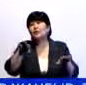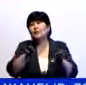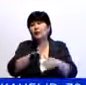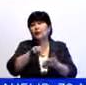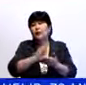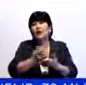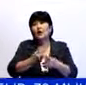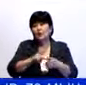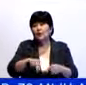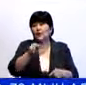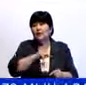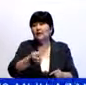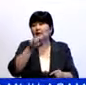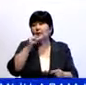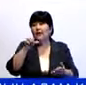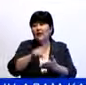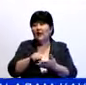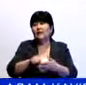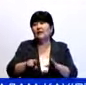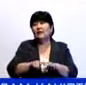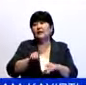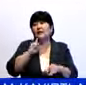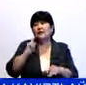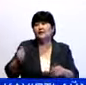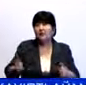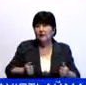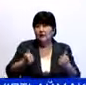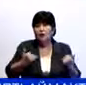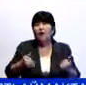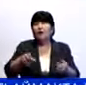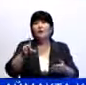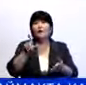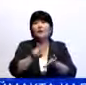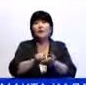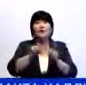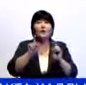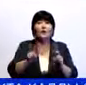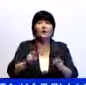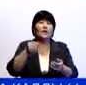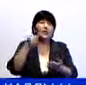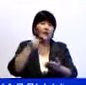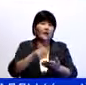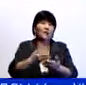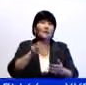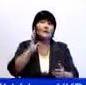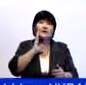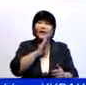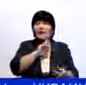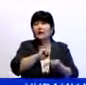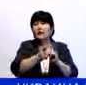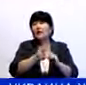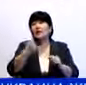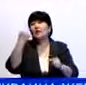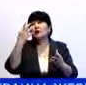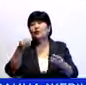келді. Сондықтан еңбекке ерте араласып, шыбықтайынан шыңдалған. Бүгінде бейнеттің зейнетін көрген абыз анаға айналды. Жеңіс